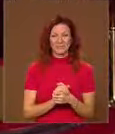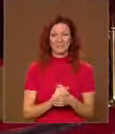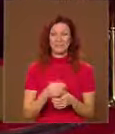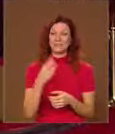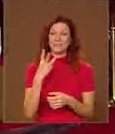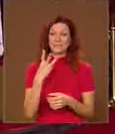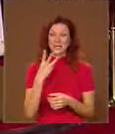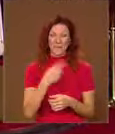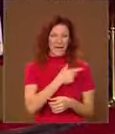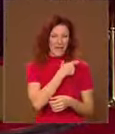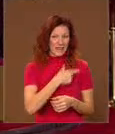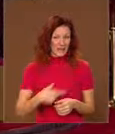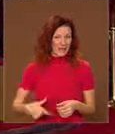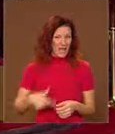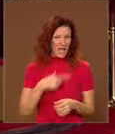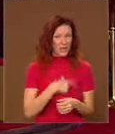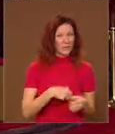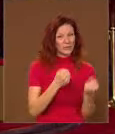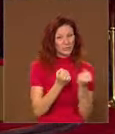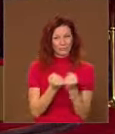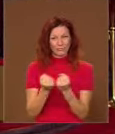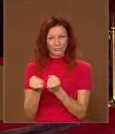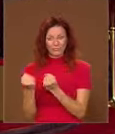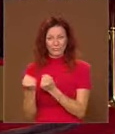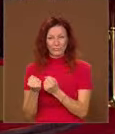Тримата дякони заемат своите места пред